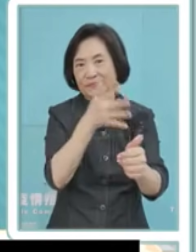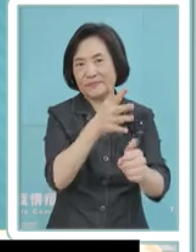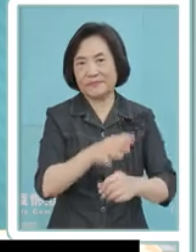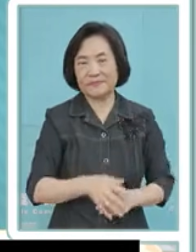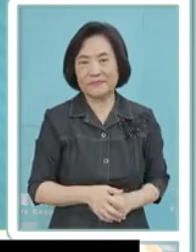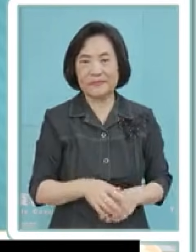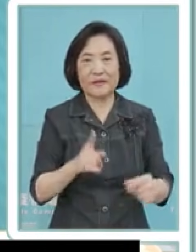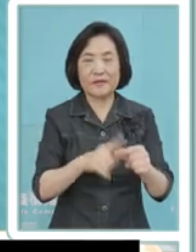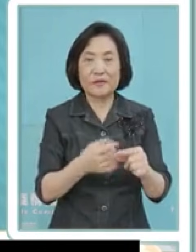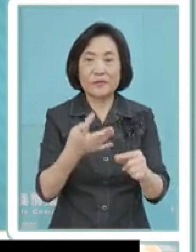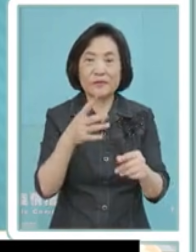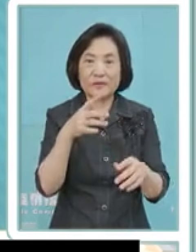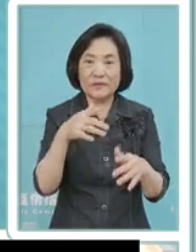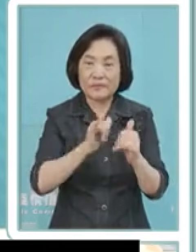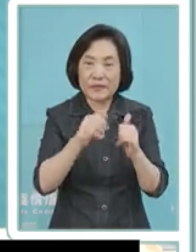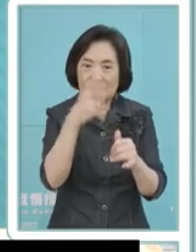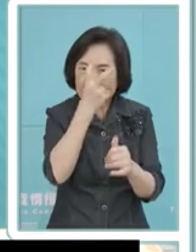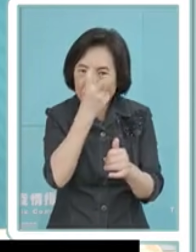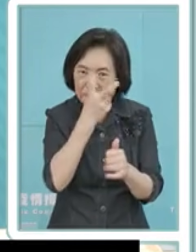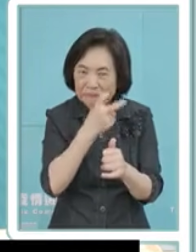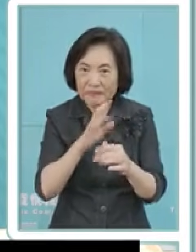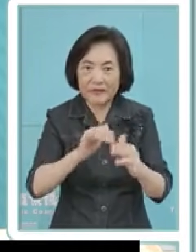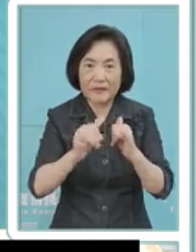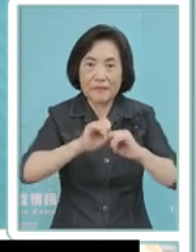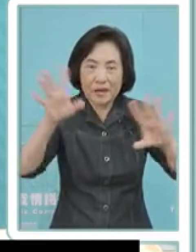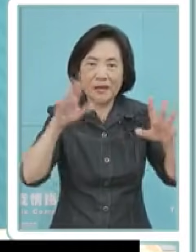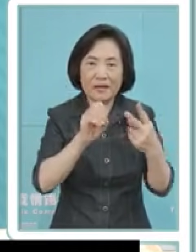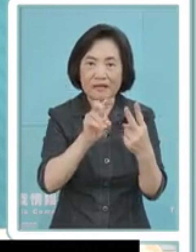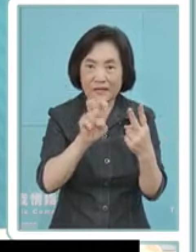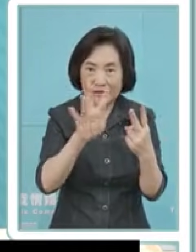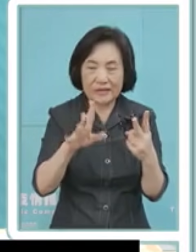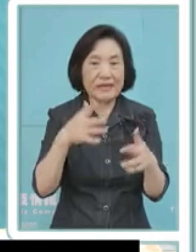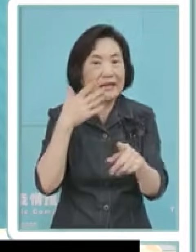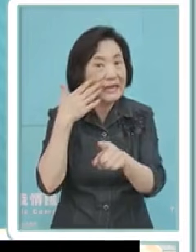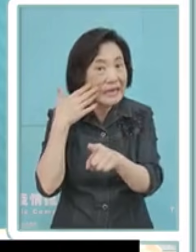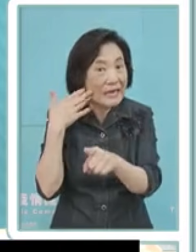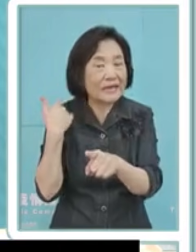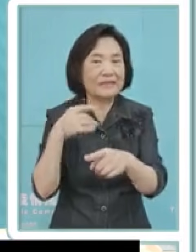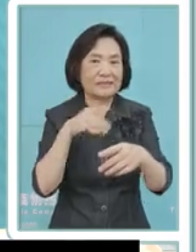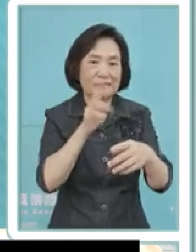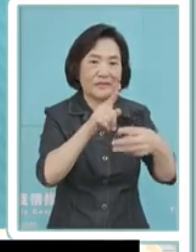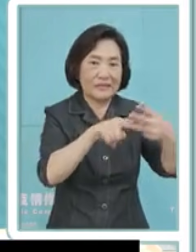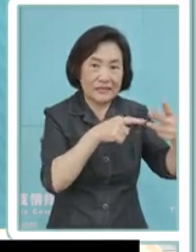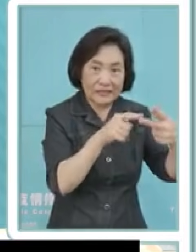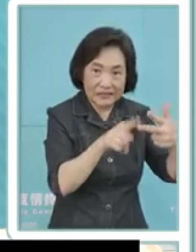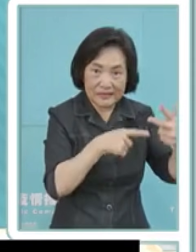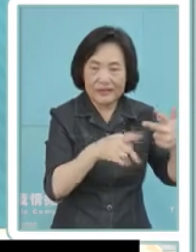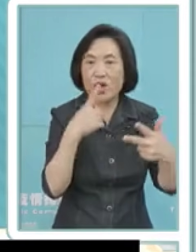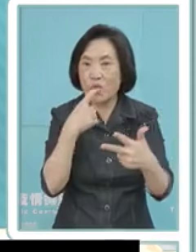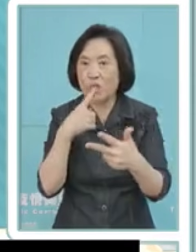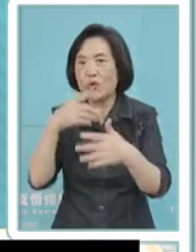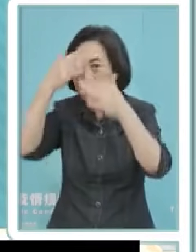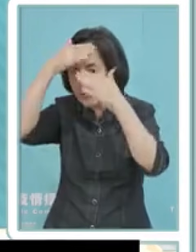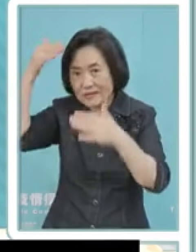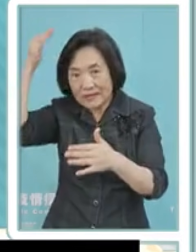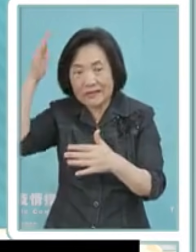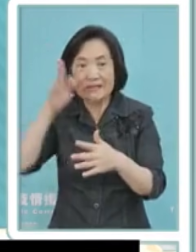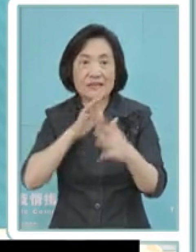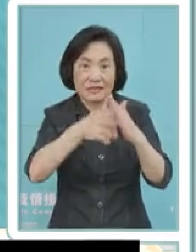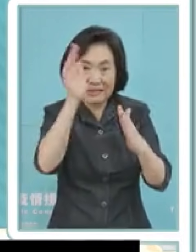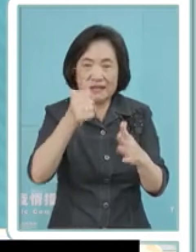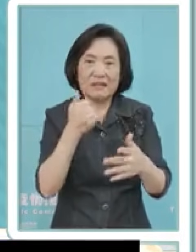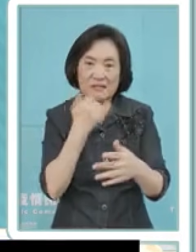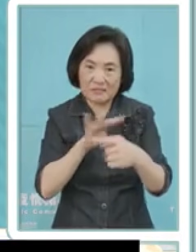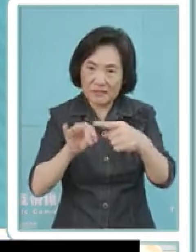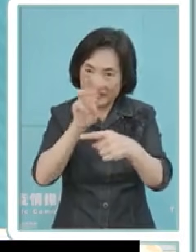中华民意研究协会今天公布最新民调，2024如果蓝绿派朱立伦跟郑文灿市长，您将以30%支